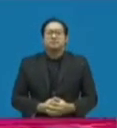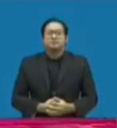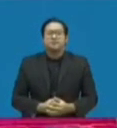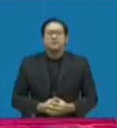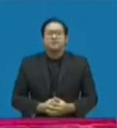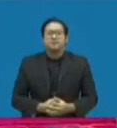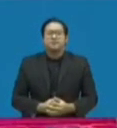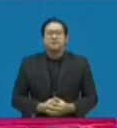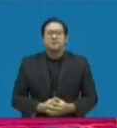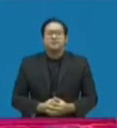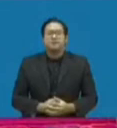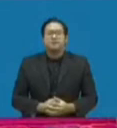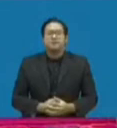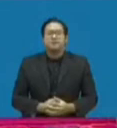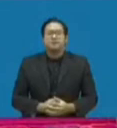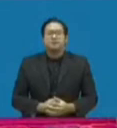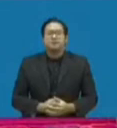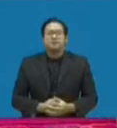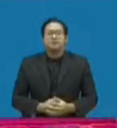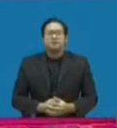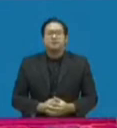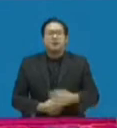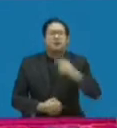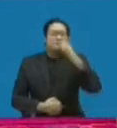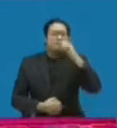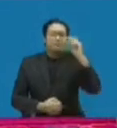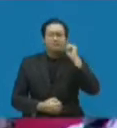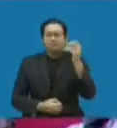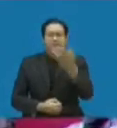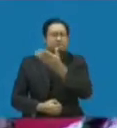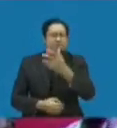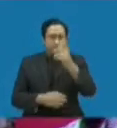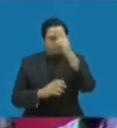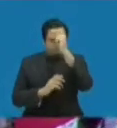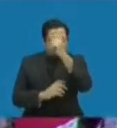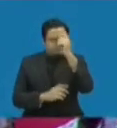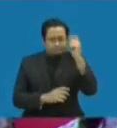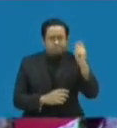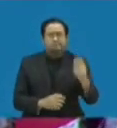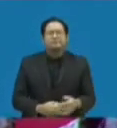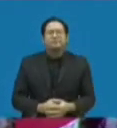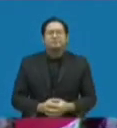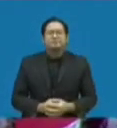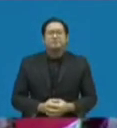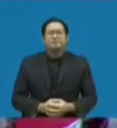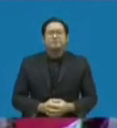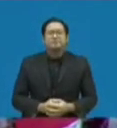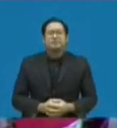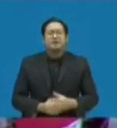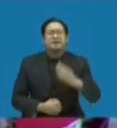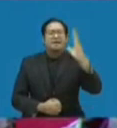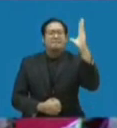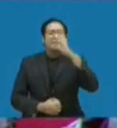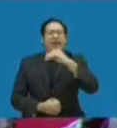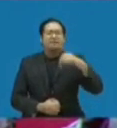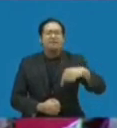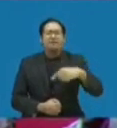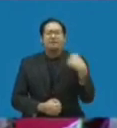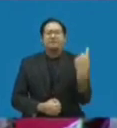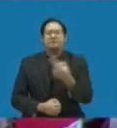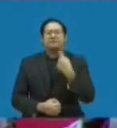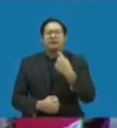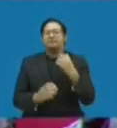Hai hadirin yang saya hormati saya muliakan Malam ini kita berada di puncak